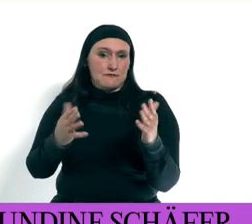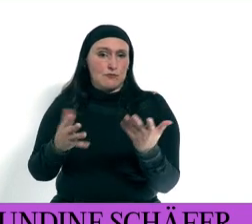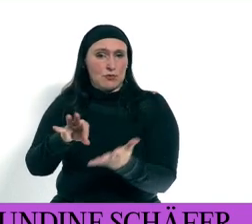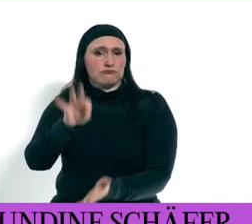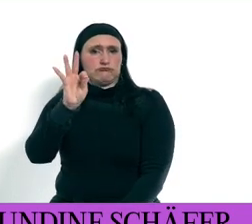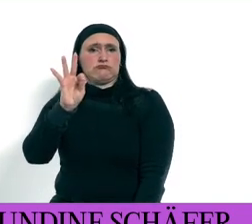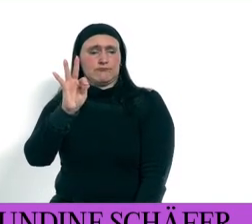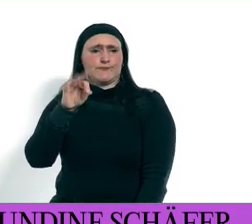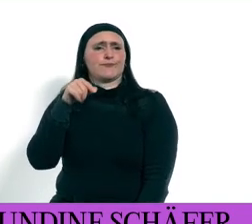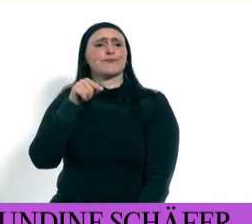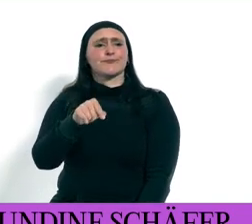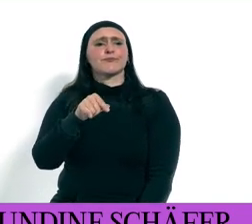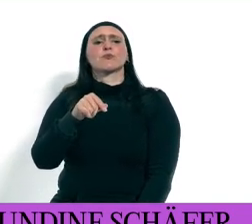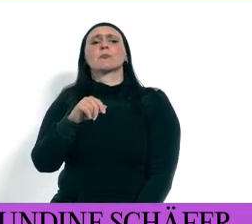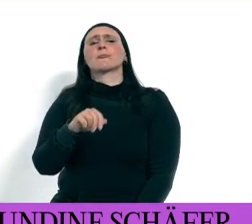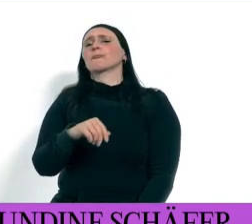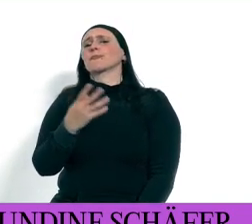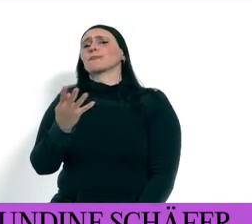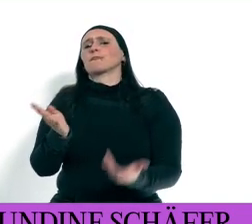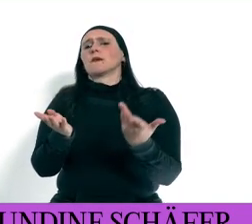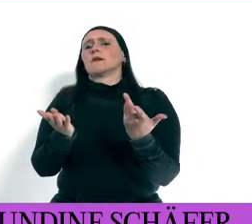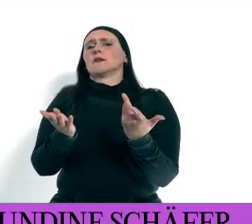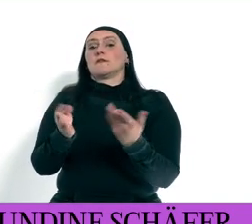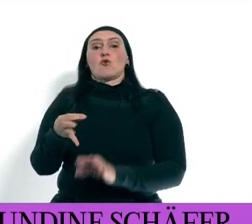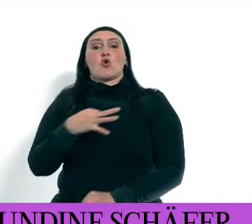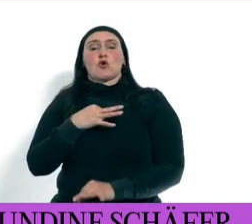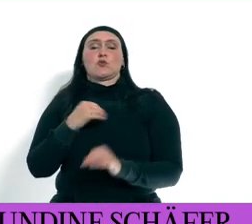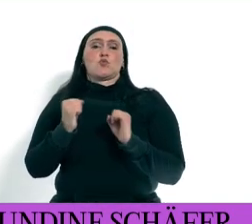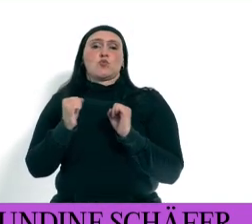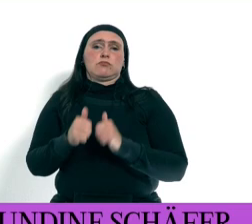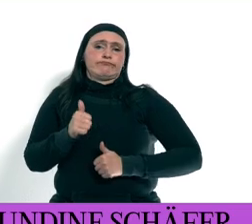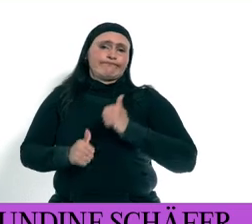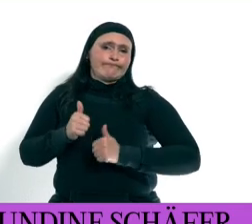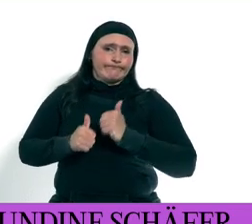einen Raum, nämlich diesen alten